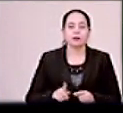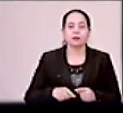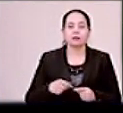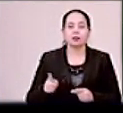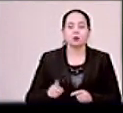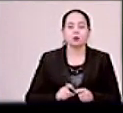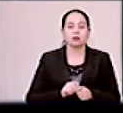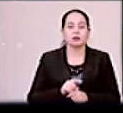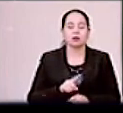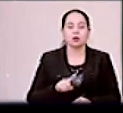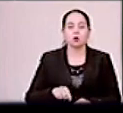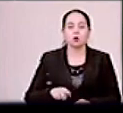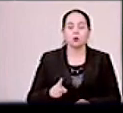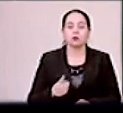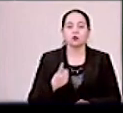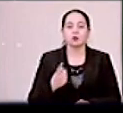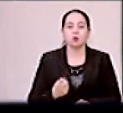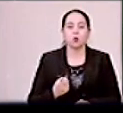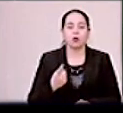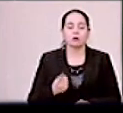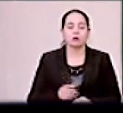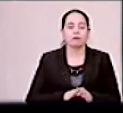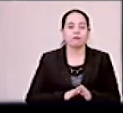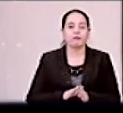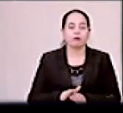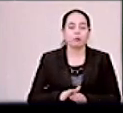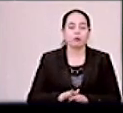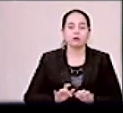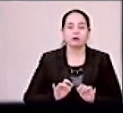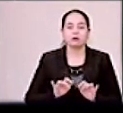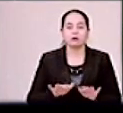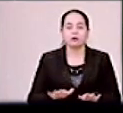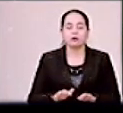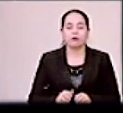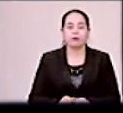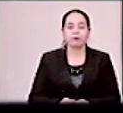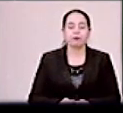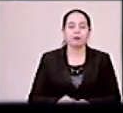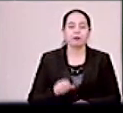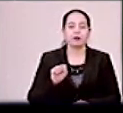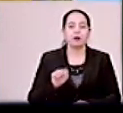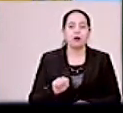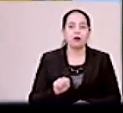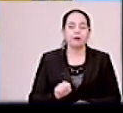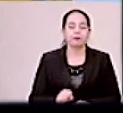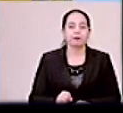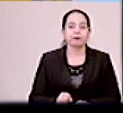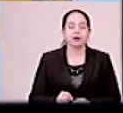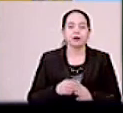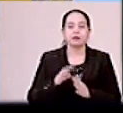Следующее задание номер 101. Выполнить действие. Пункт А.